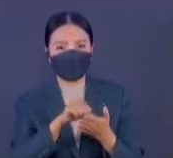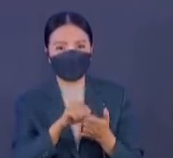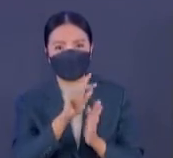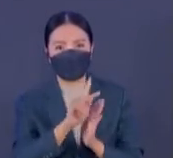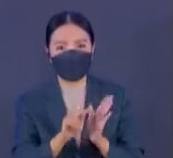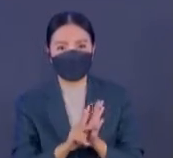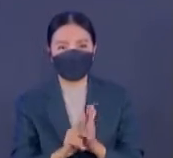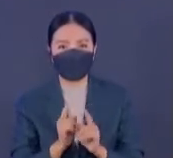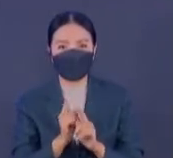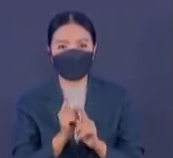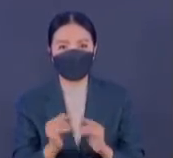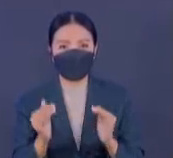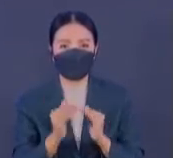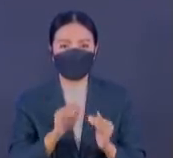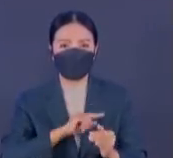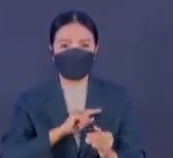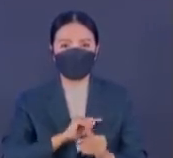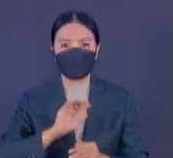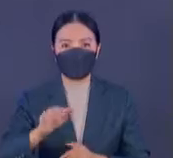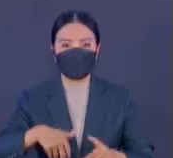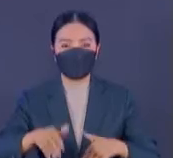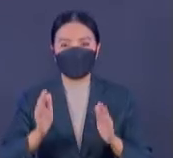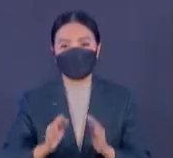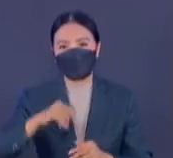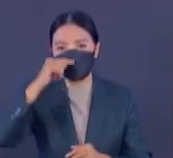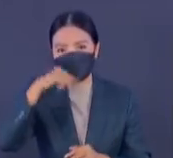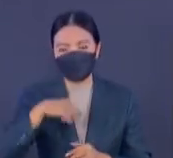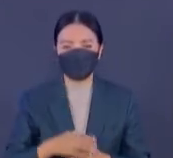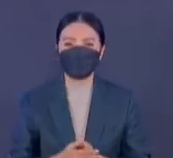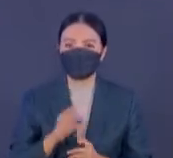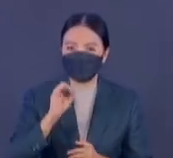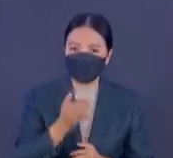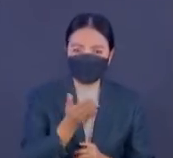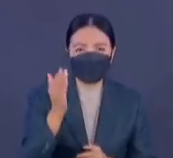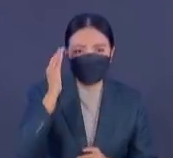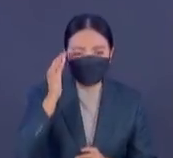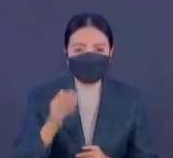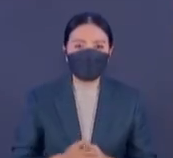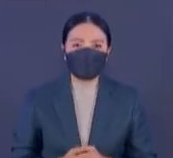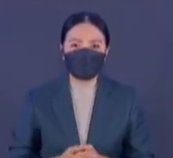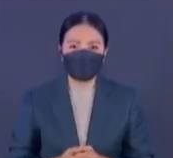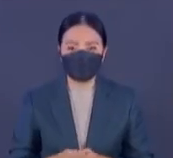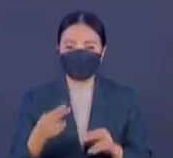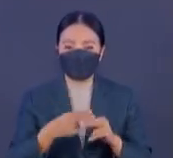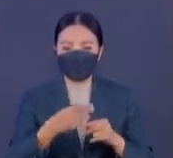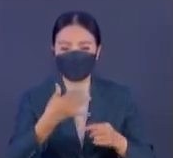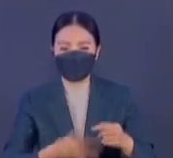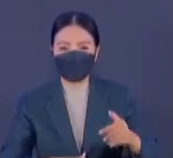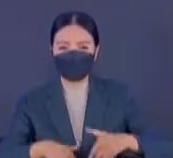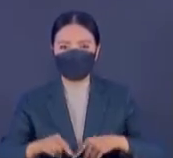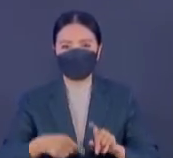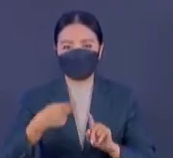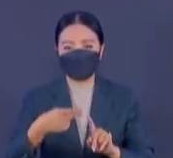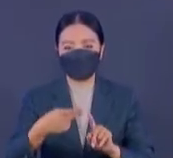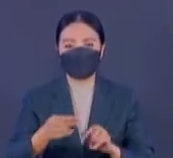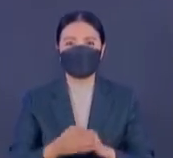ายตามสิทธิและหน้าที่ของปวงชนชาวไทยและจะแจ้งให้ทราบเพื่อไปดำเนินการระดมรายชื่อประชาชน 10,000